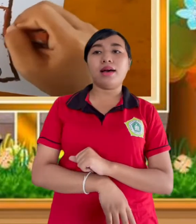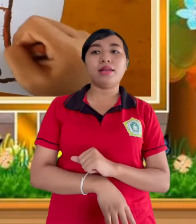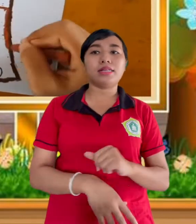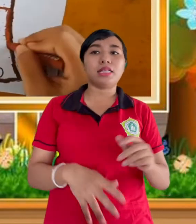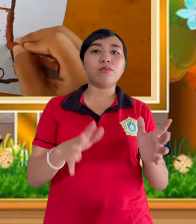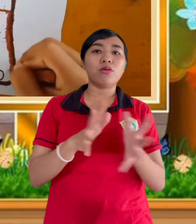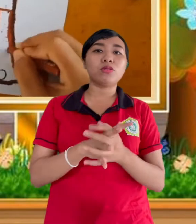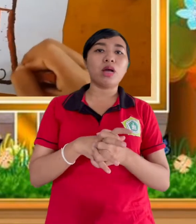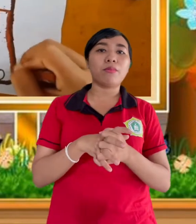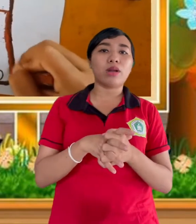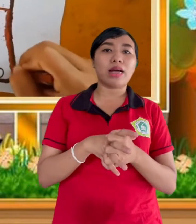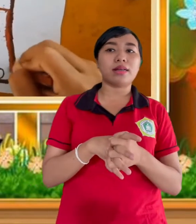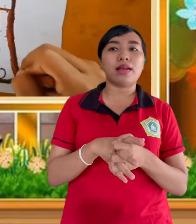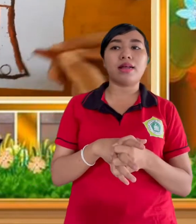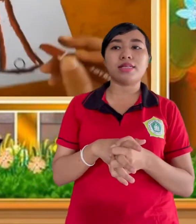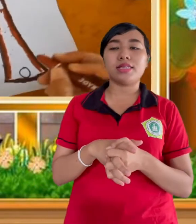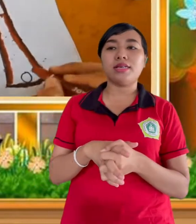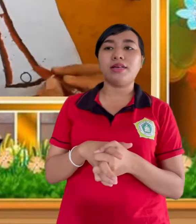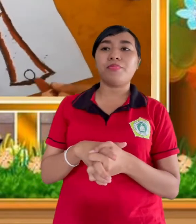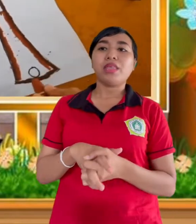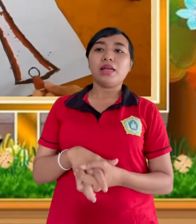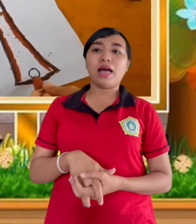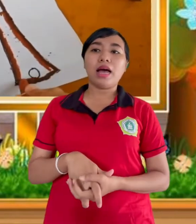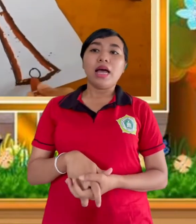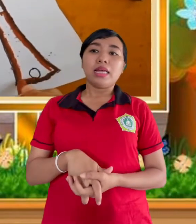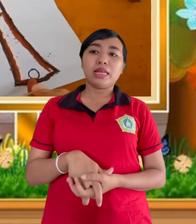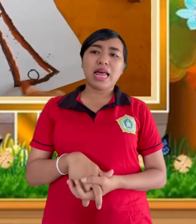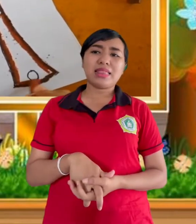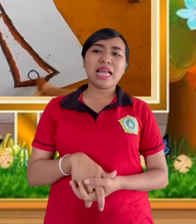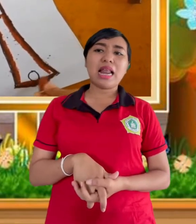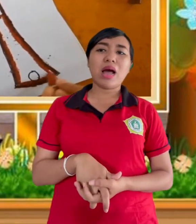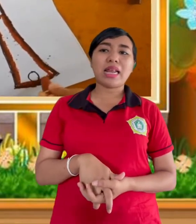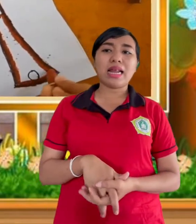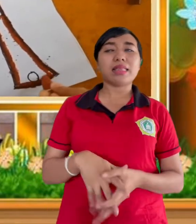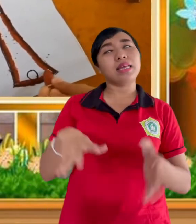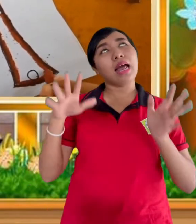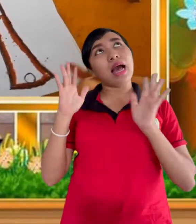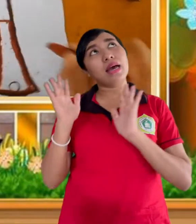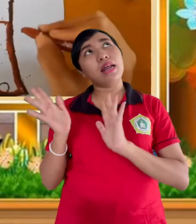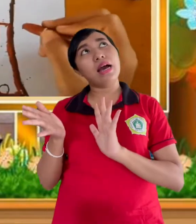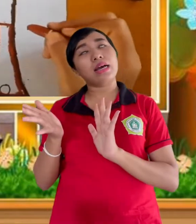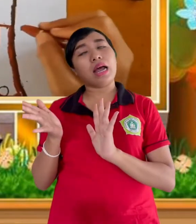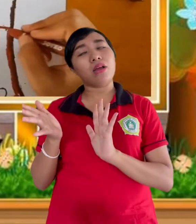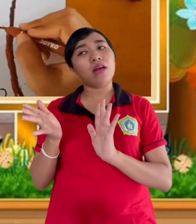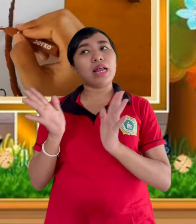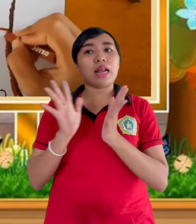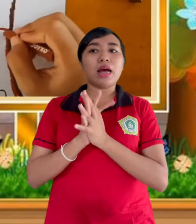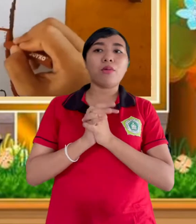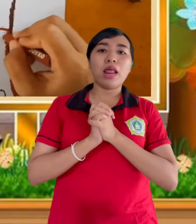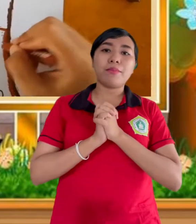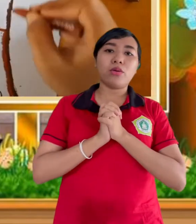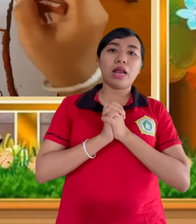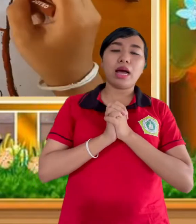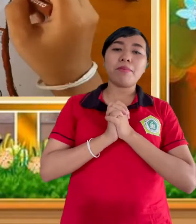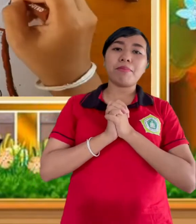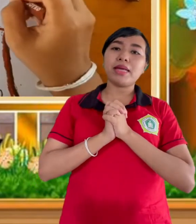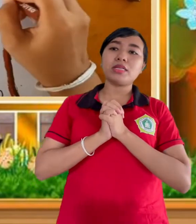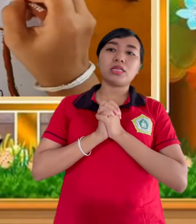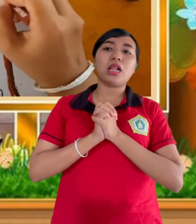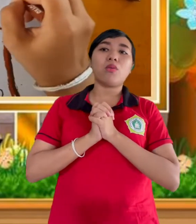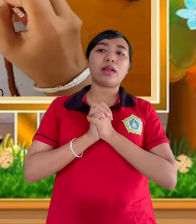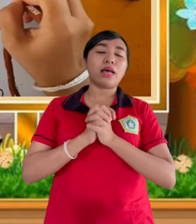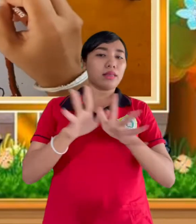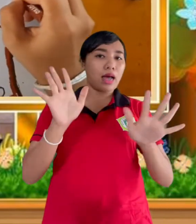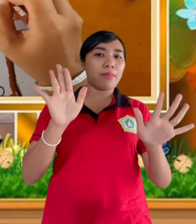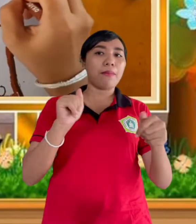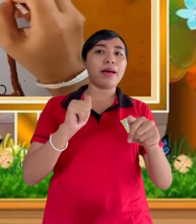ya. Di sini Bu Guru juga menggunakan gradasi. Nah, nanti kalau anak-anak tidak ada krayon, anak-anak boleh menggunakan